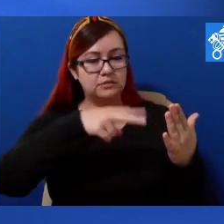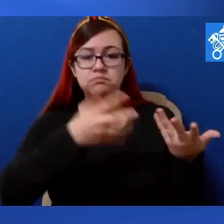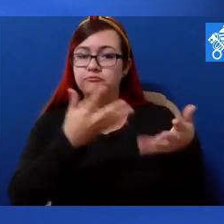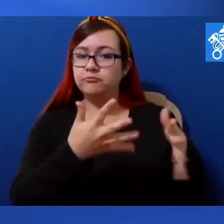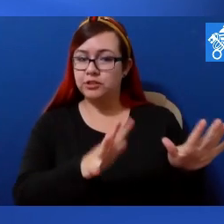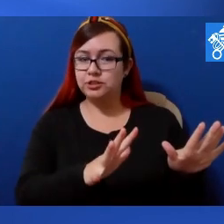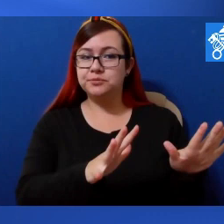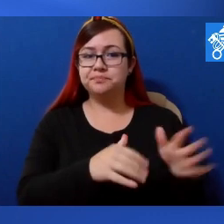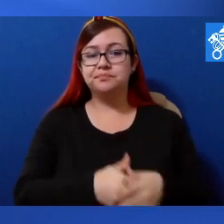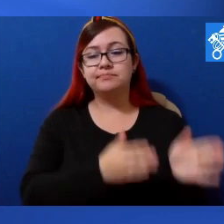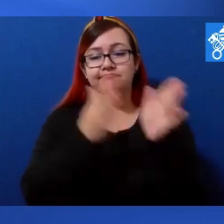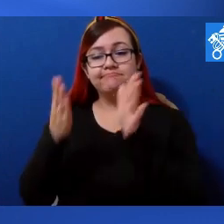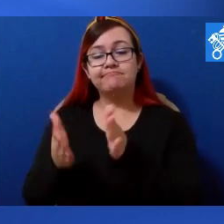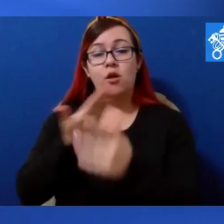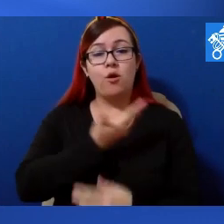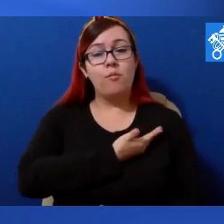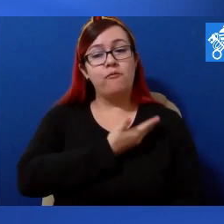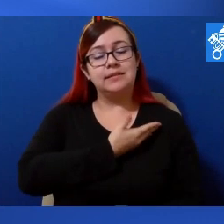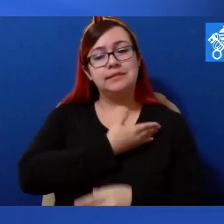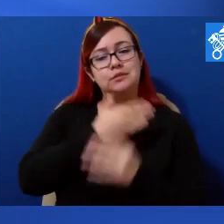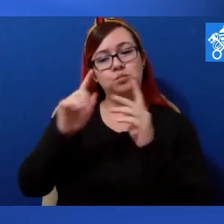So we have listened to the readings,